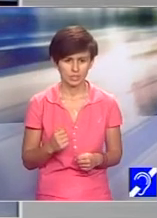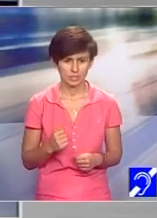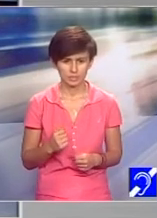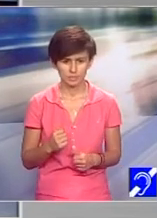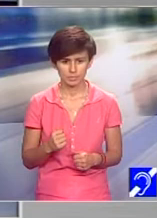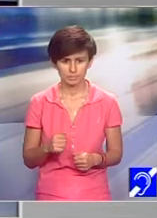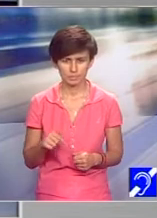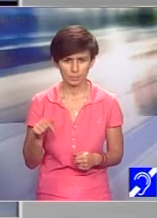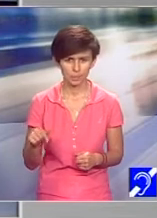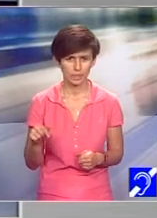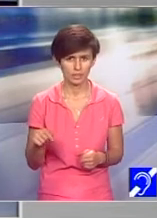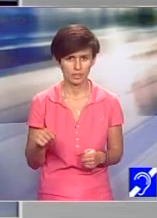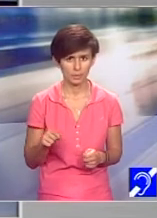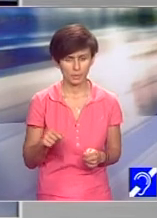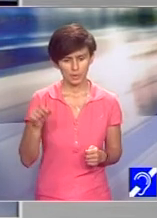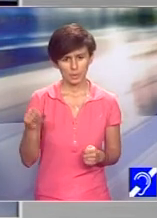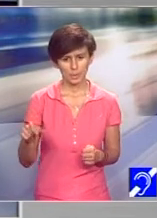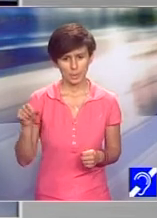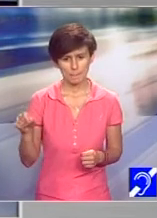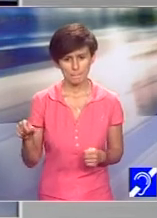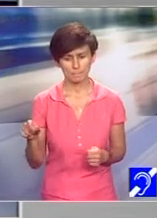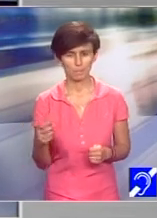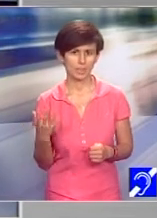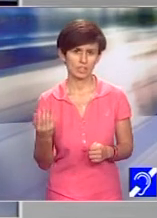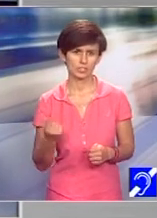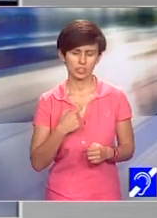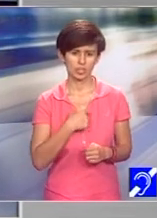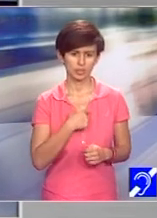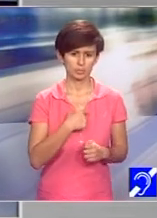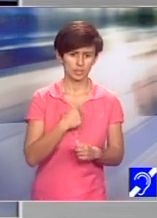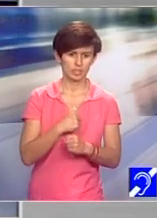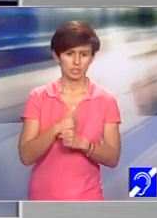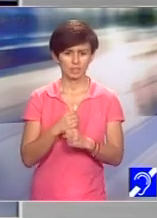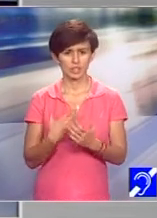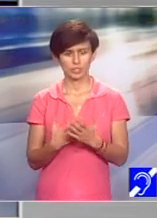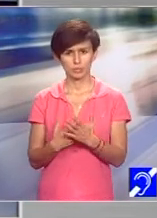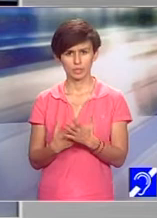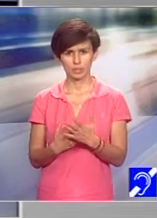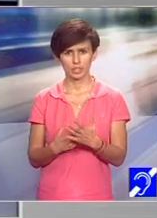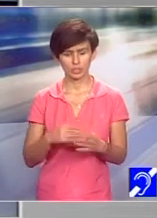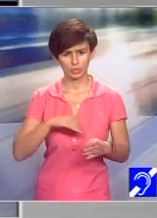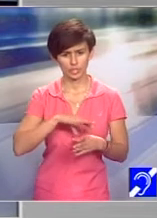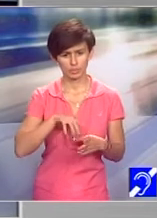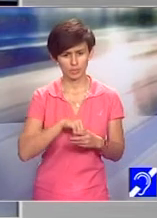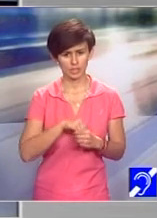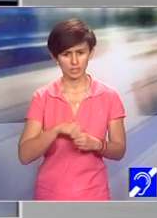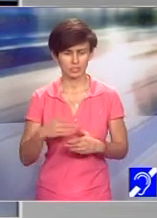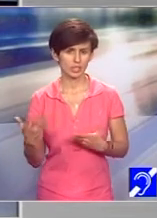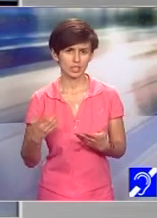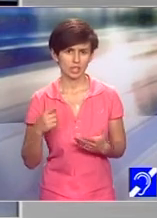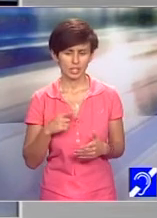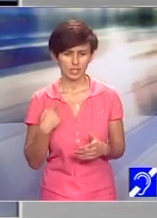acest domn în special, ce am putea să facem pentru părinții care sunt, să